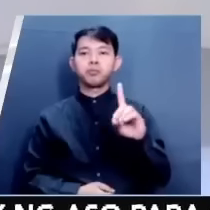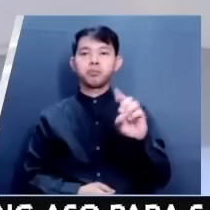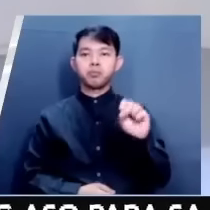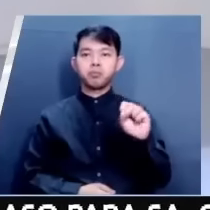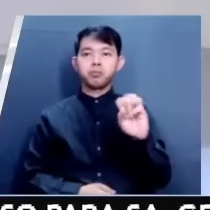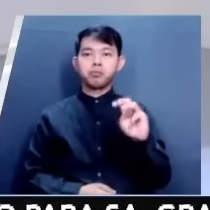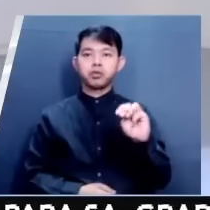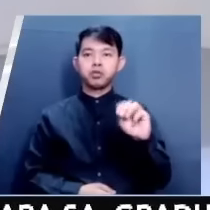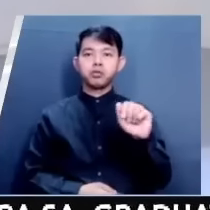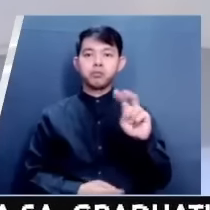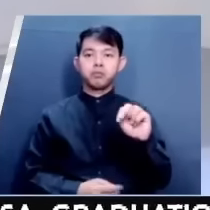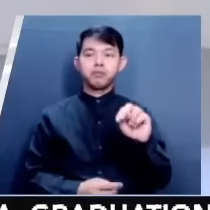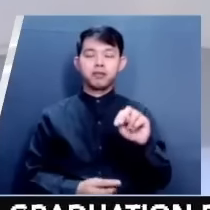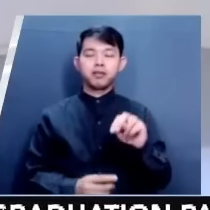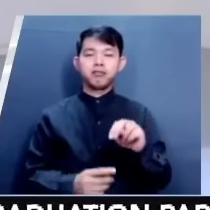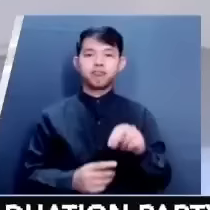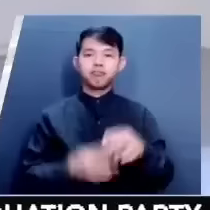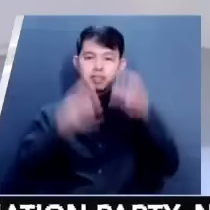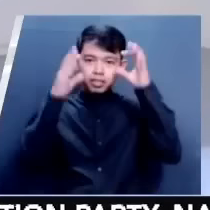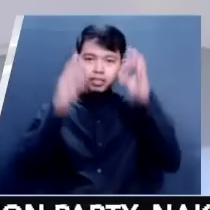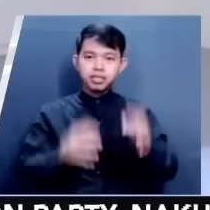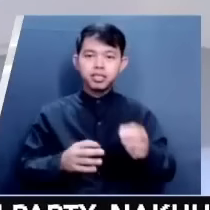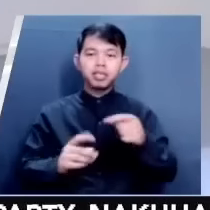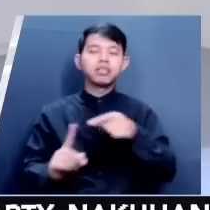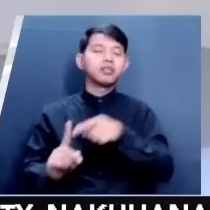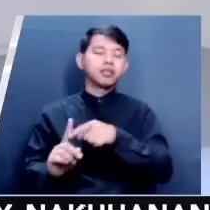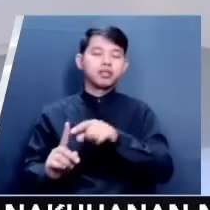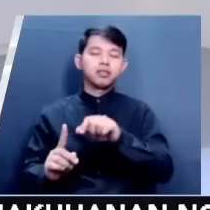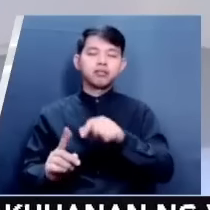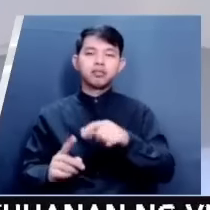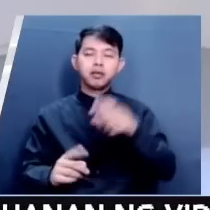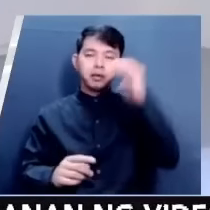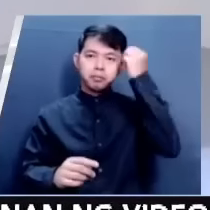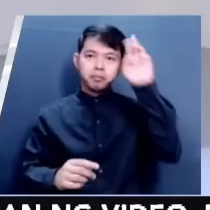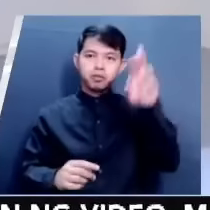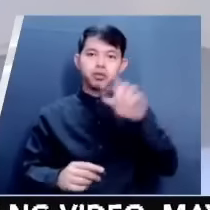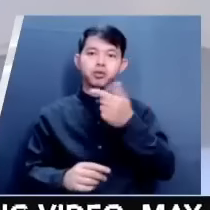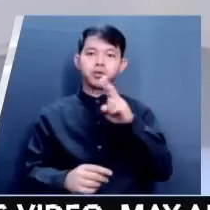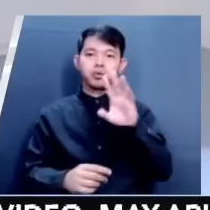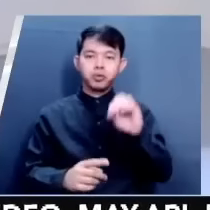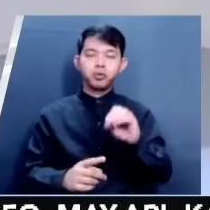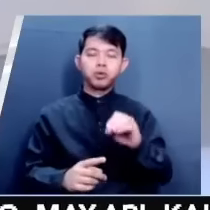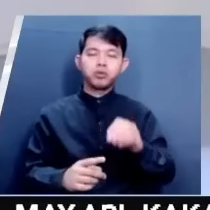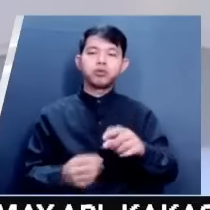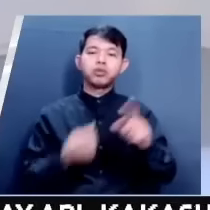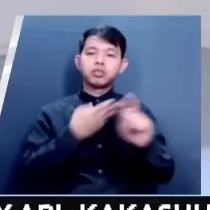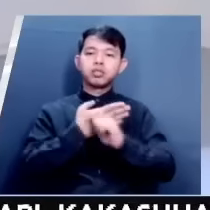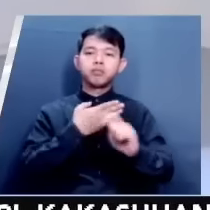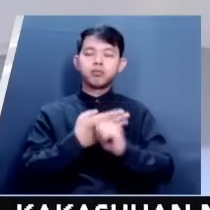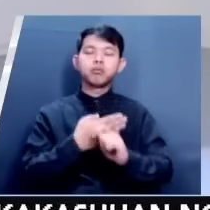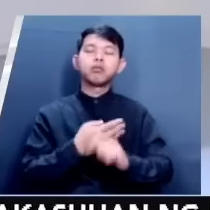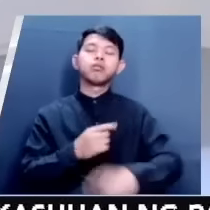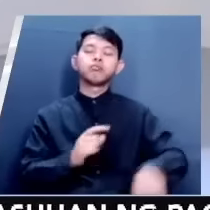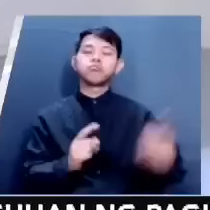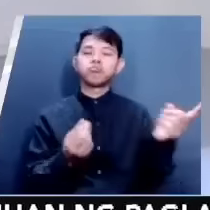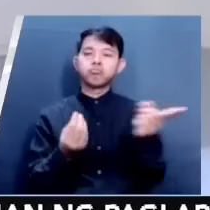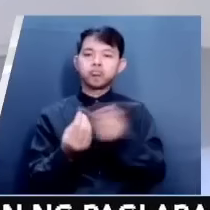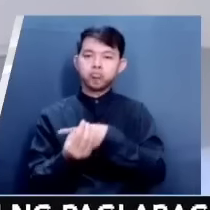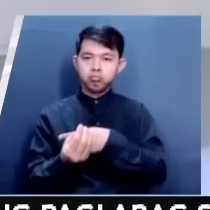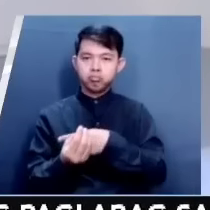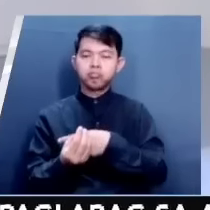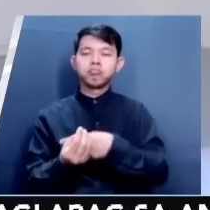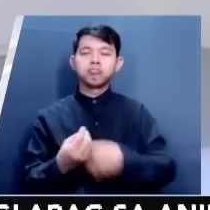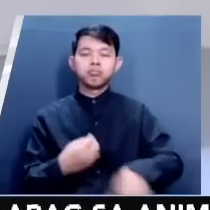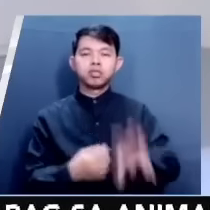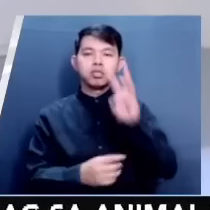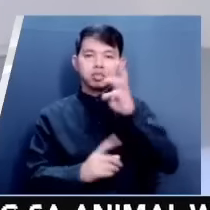Mayor Alice Guo at 2 opisyal ng Bamban LGU. Kaugnayan ang reklamong isinampa ng DILG laban sa alkalde dahil